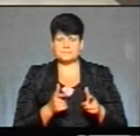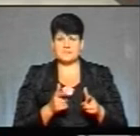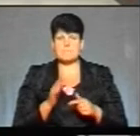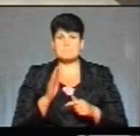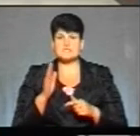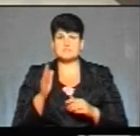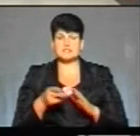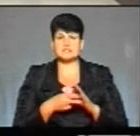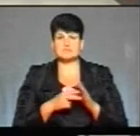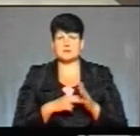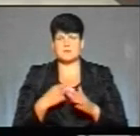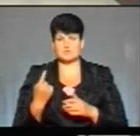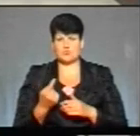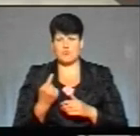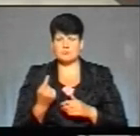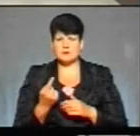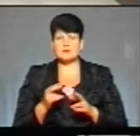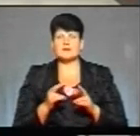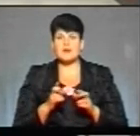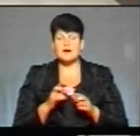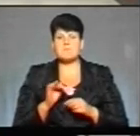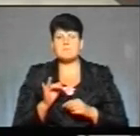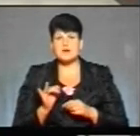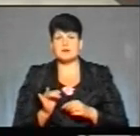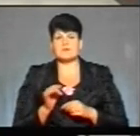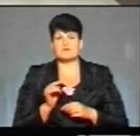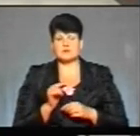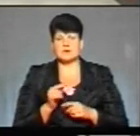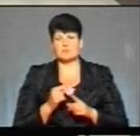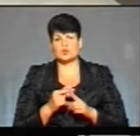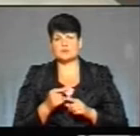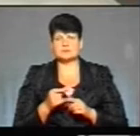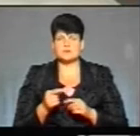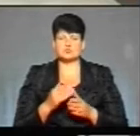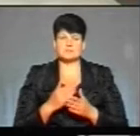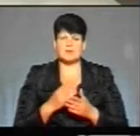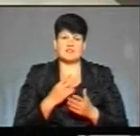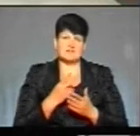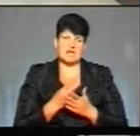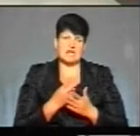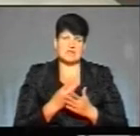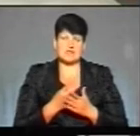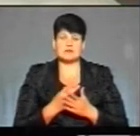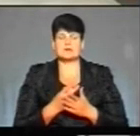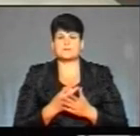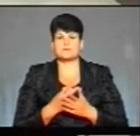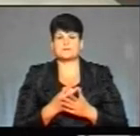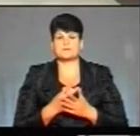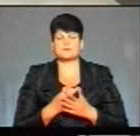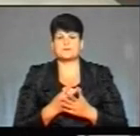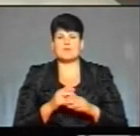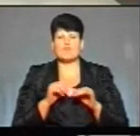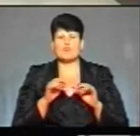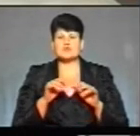перспективний план взагалі області. Тобто, як би вона плюс-мінус би мала виглядати в межах, там, не в межах, а в